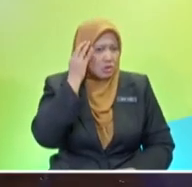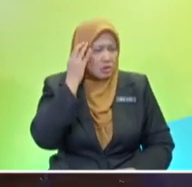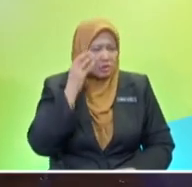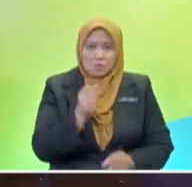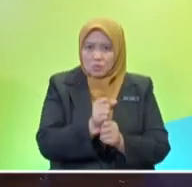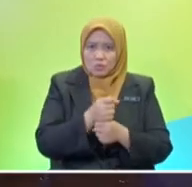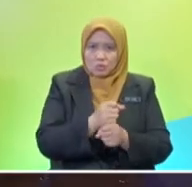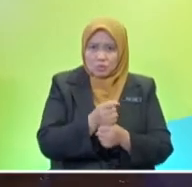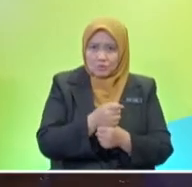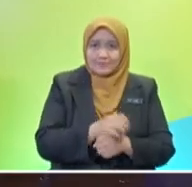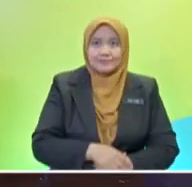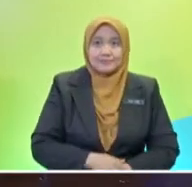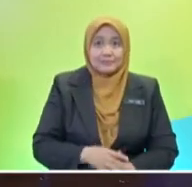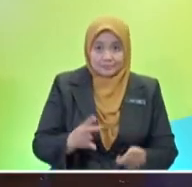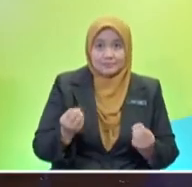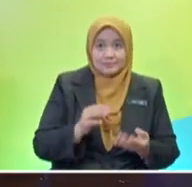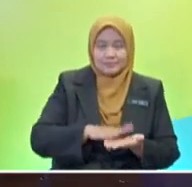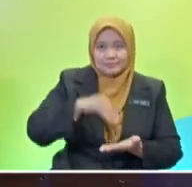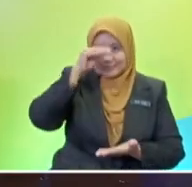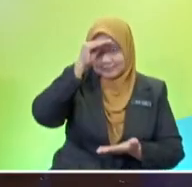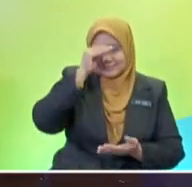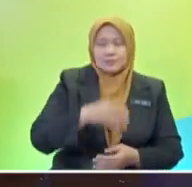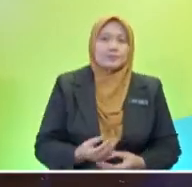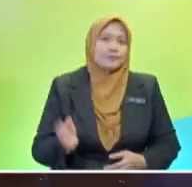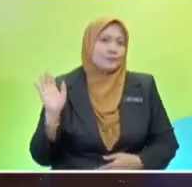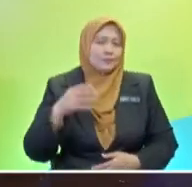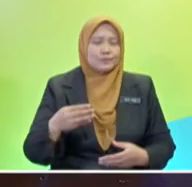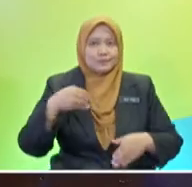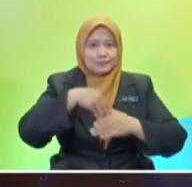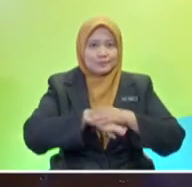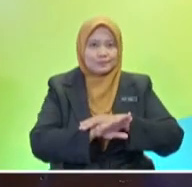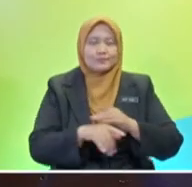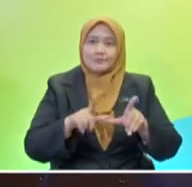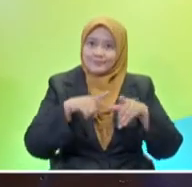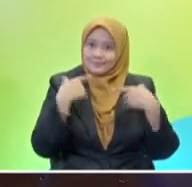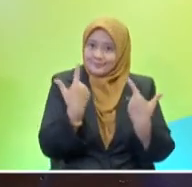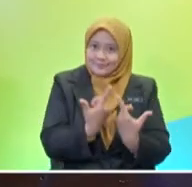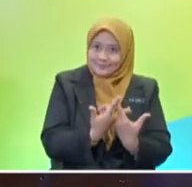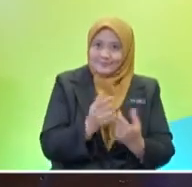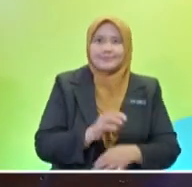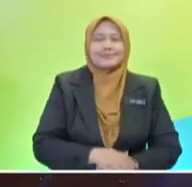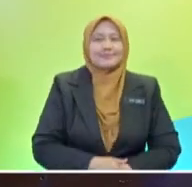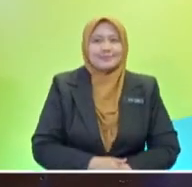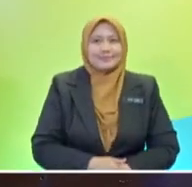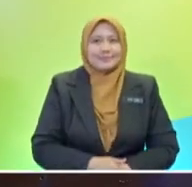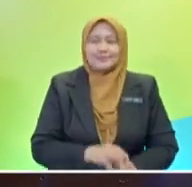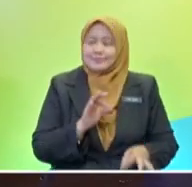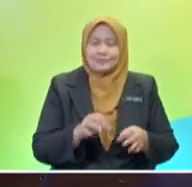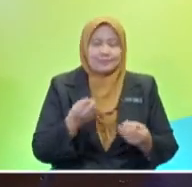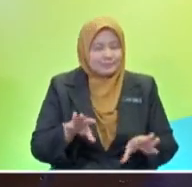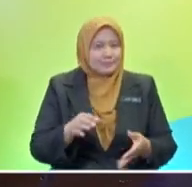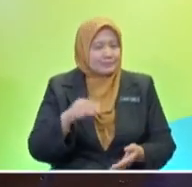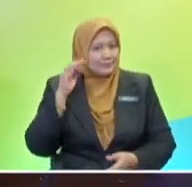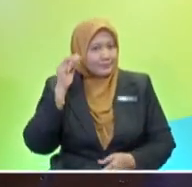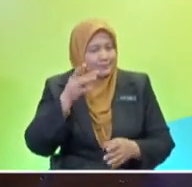Nak pandai tak? Nak. Jom masuk kelas Cikgu Nurani nak? Jom. Jom. Lepas tu nanti kau dah pandai, tolong Nenek